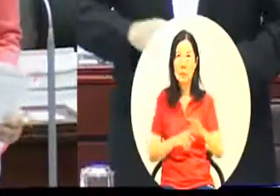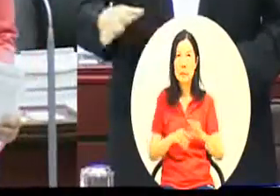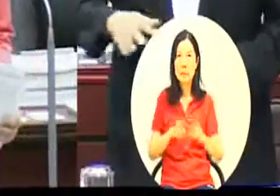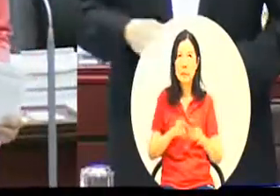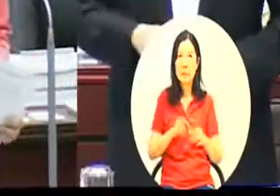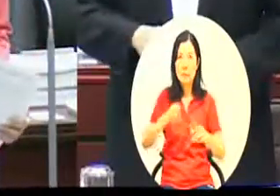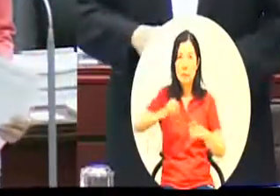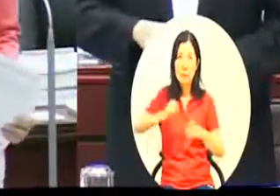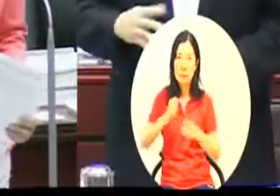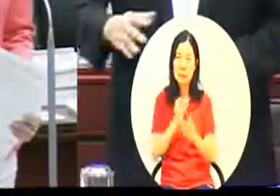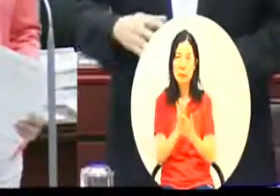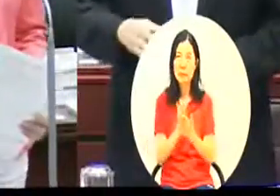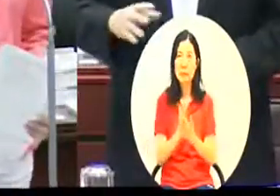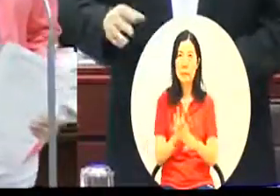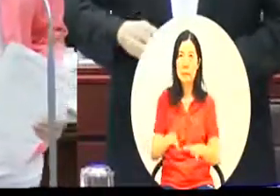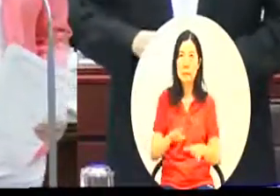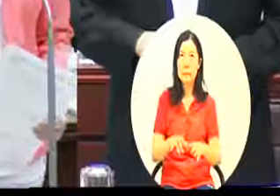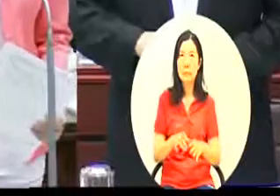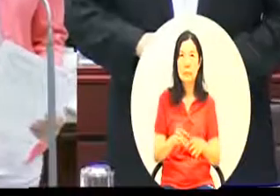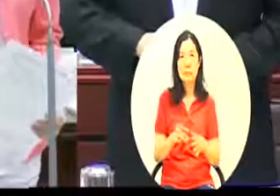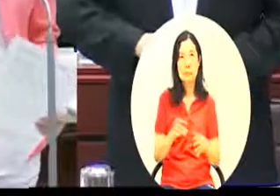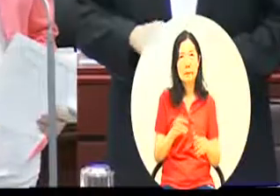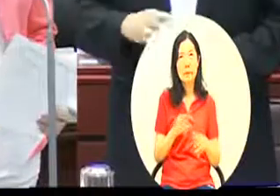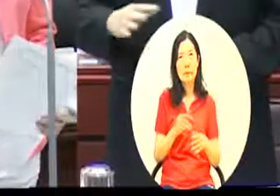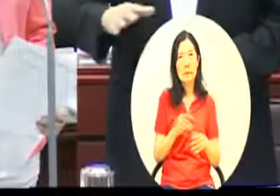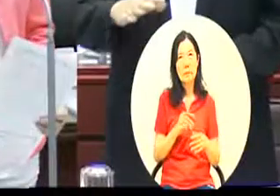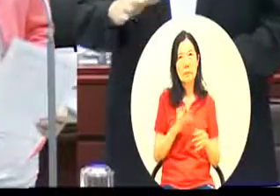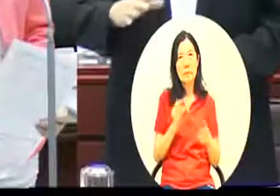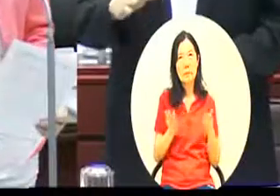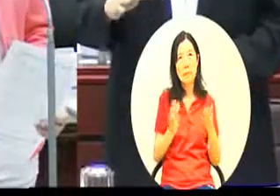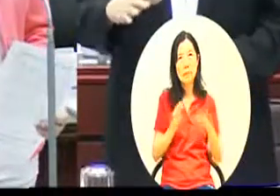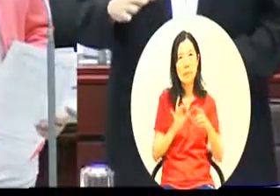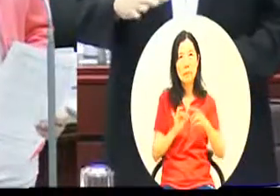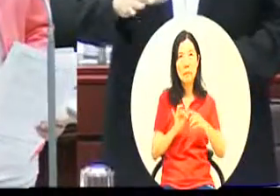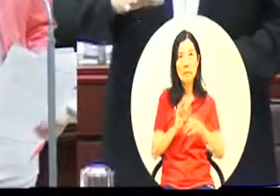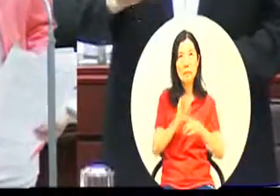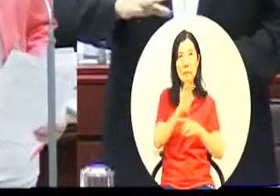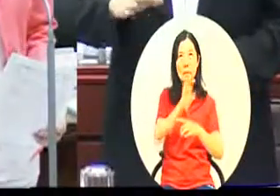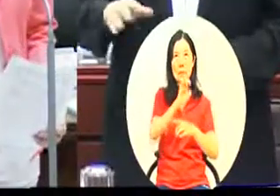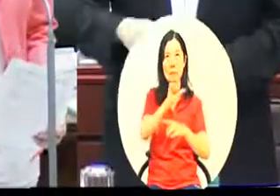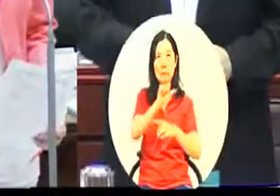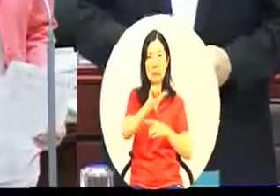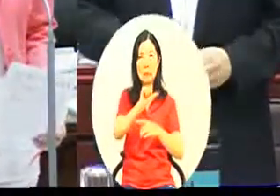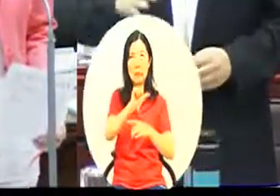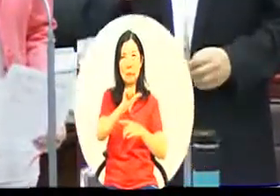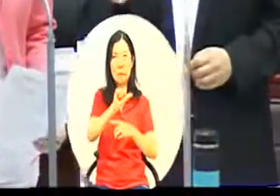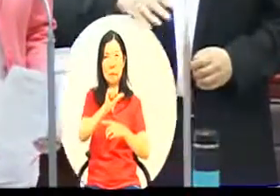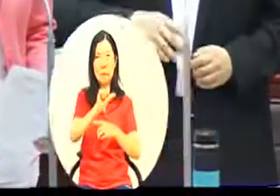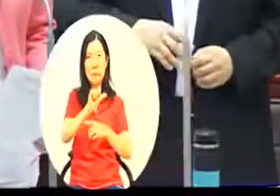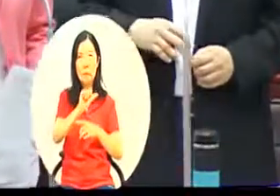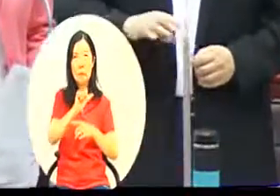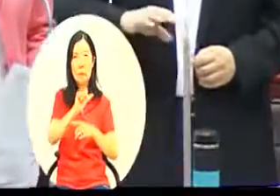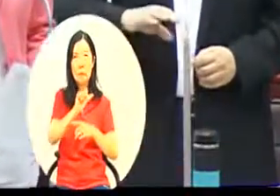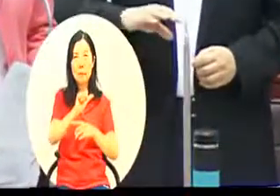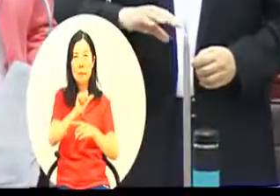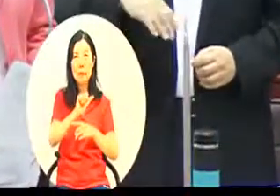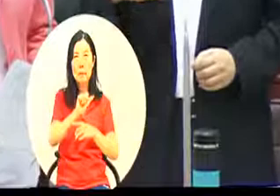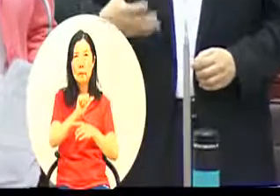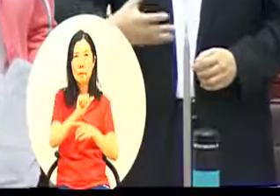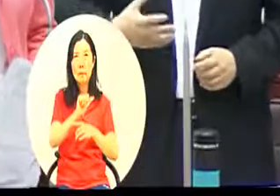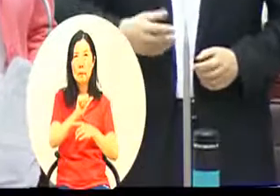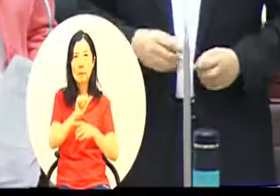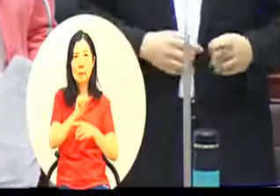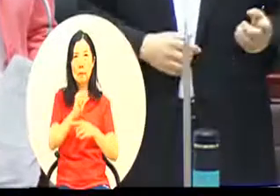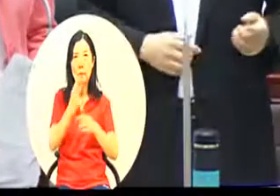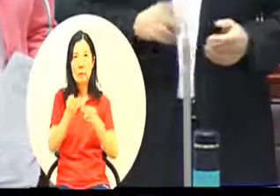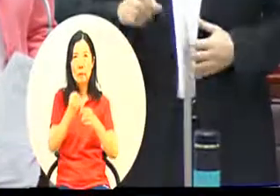现在预领了大概差不多45%，两都是差不多、这个。 预领你是以几年为？ 就